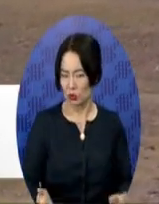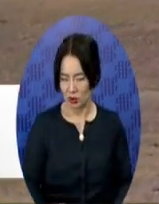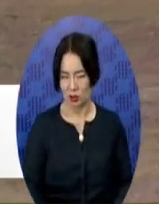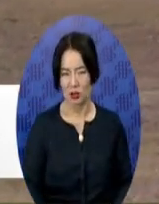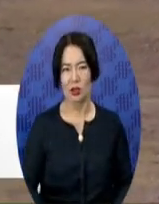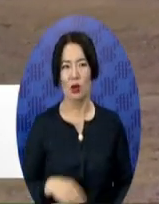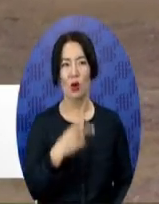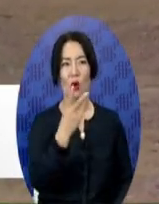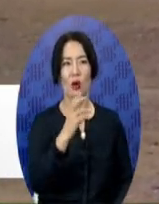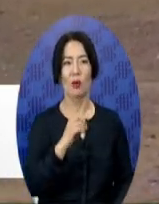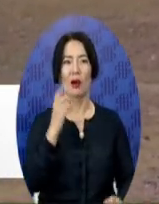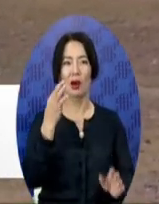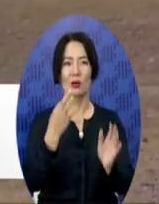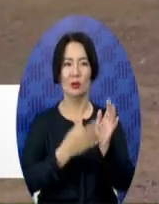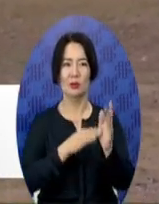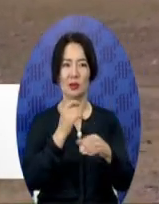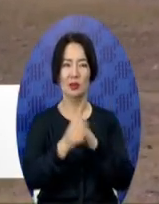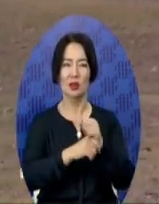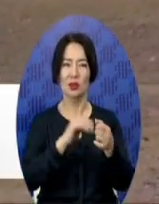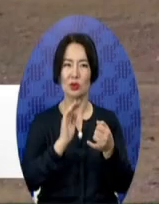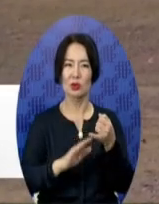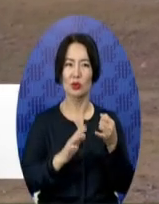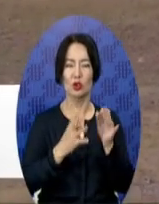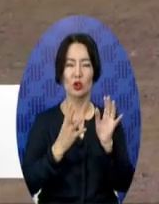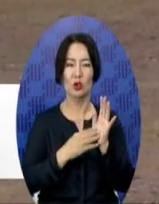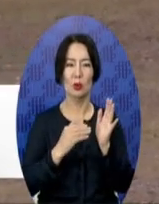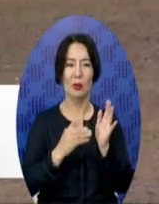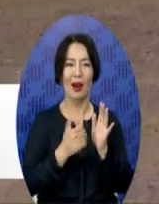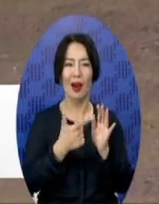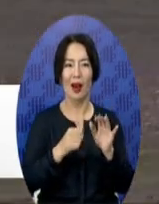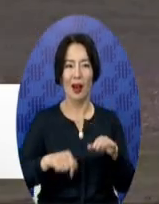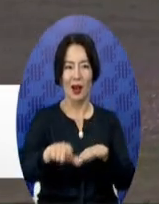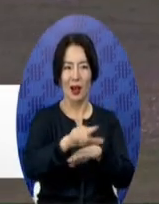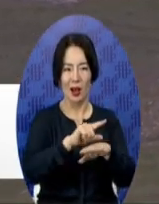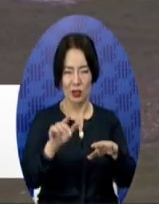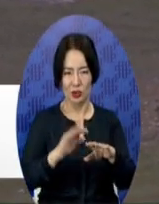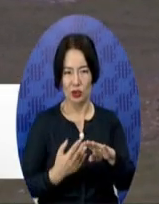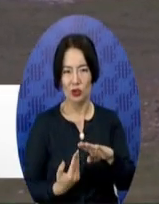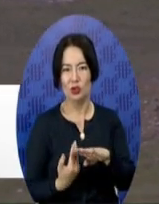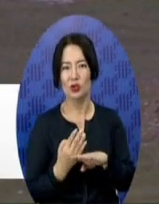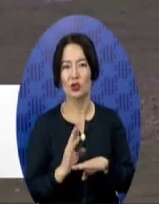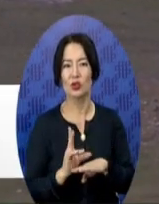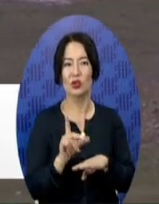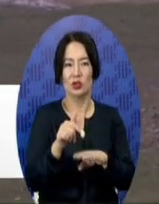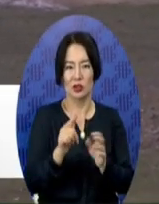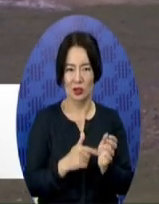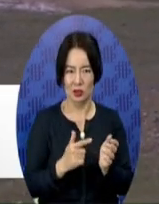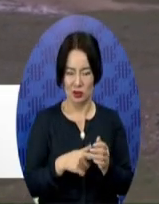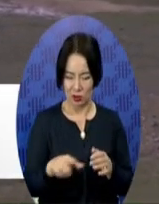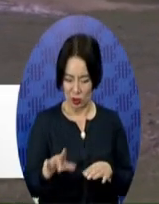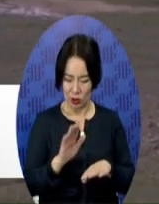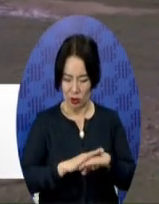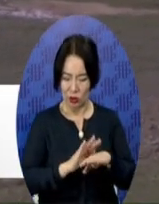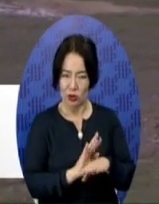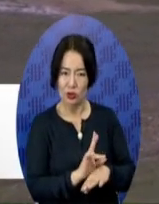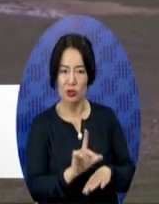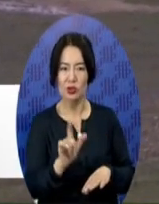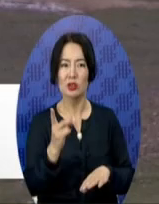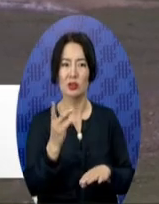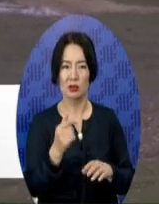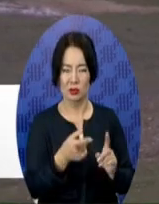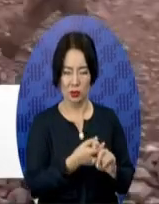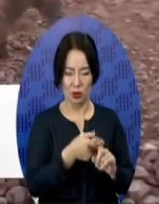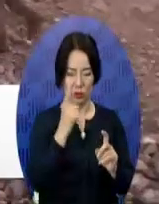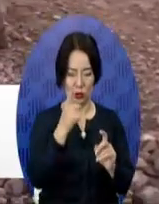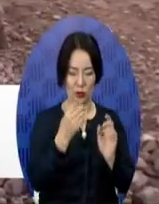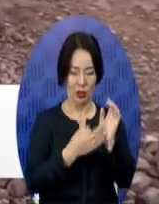оны жилийн эцсийн байдлаар улсын хэмжээнд 9000 гаруйга талбайд нүхэн сэргээлт хийх шаардлагатай байна. Энэ эвдэгдсэн талбайд нүхэн сэргээлт хийхийн тулд